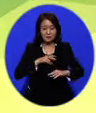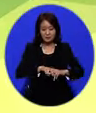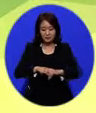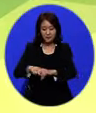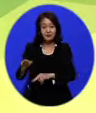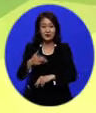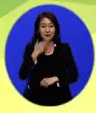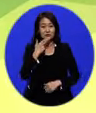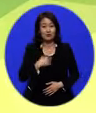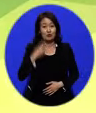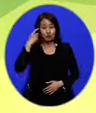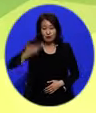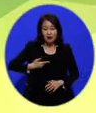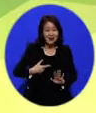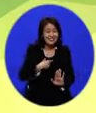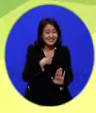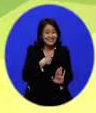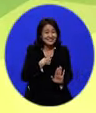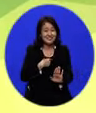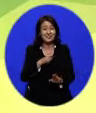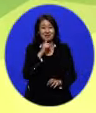선생님들이 질문할까 봐 무섭대요.